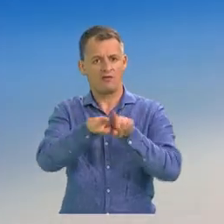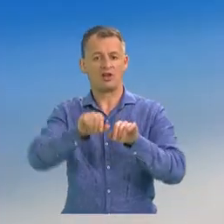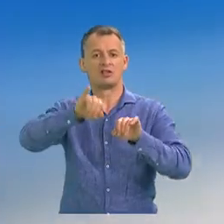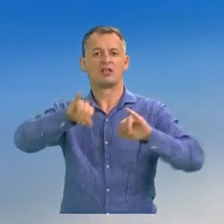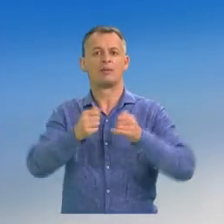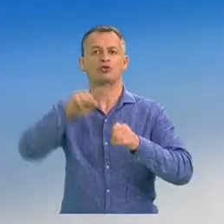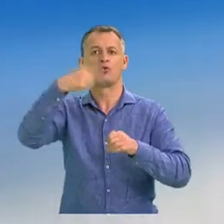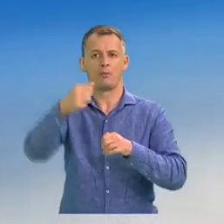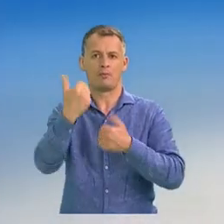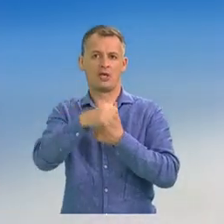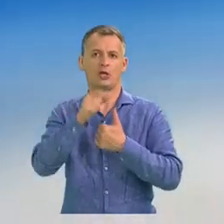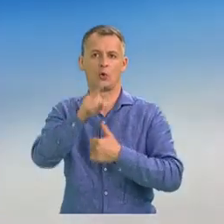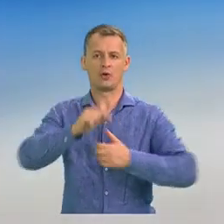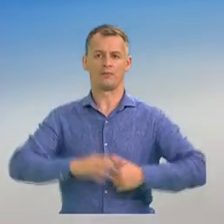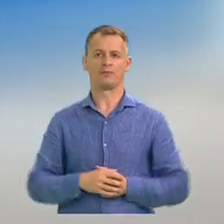ce încarcă, bă!